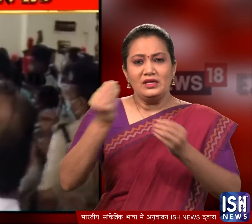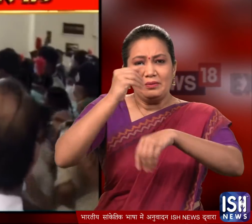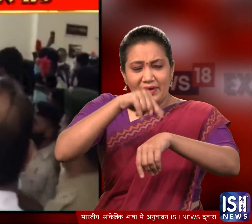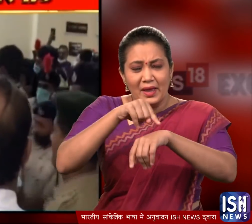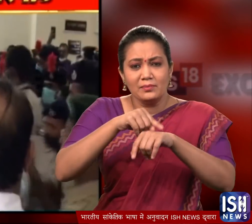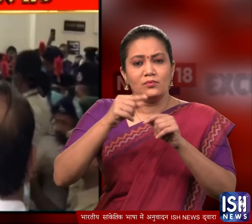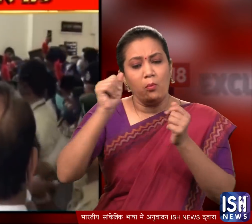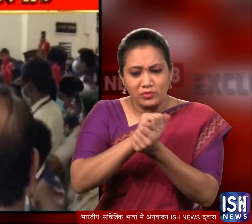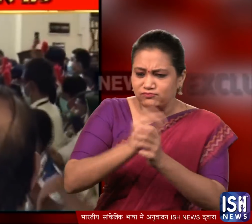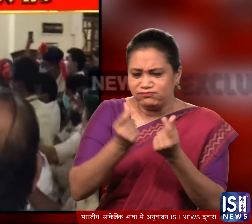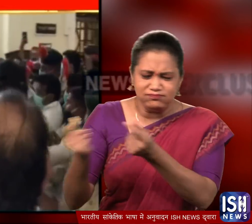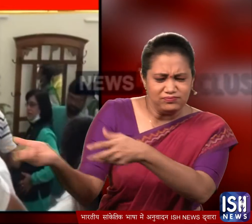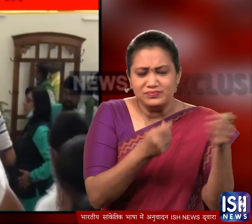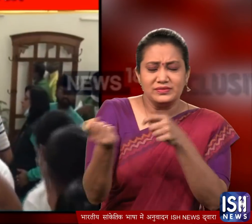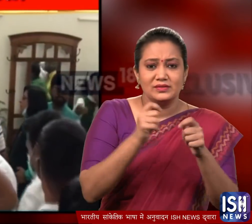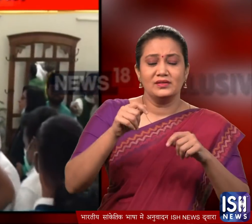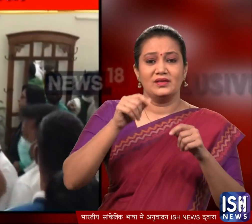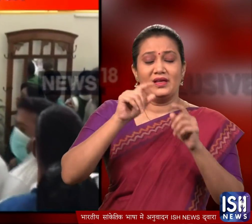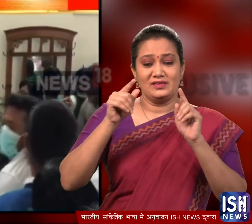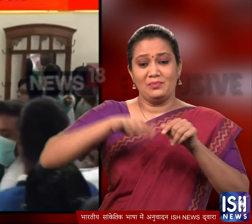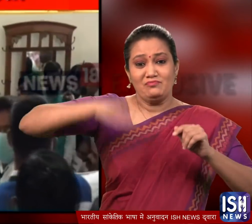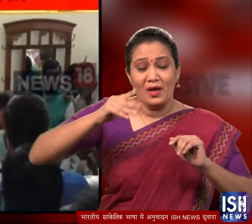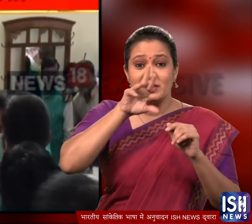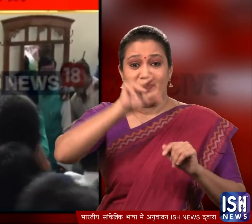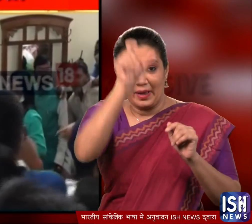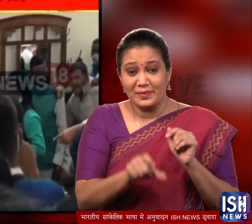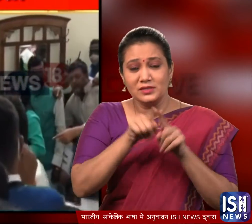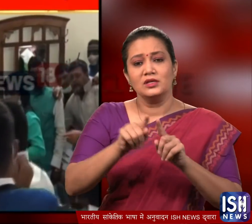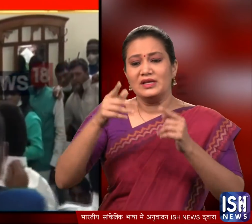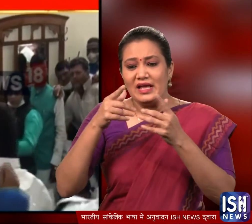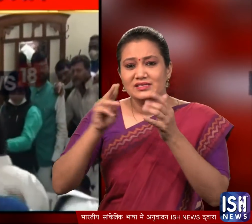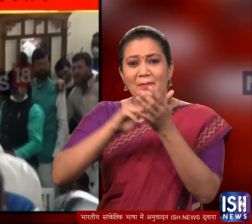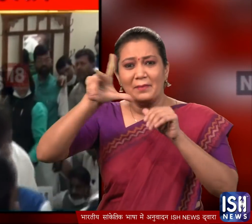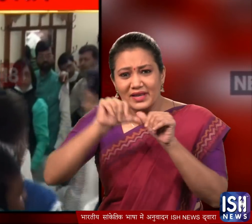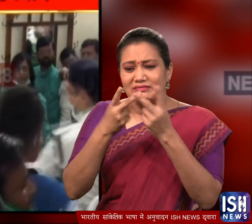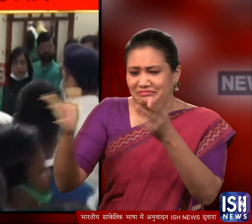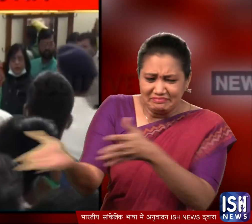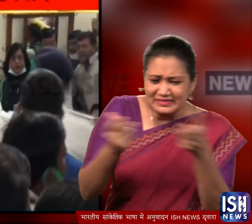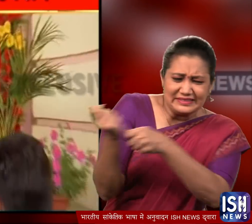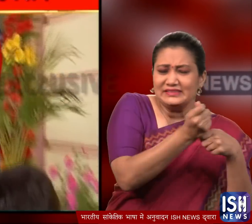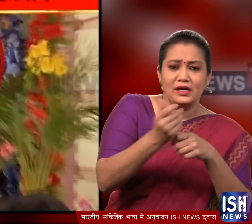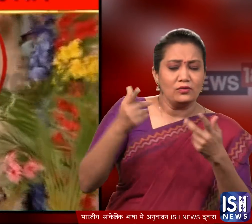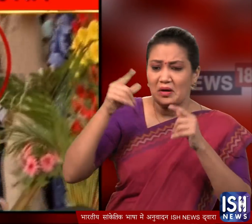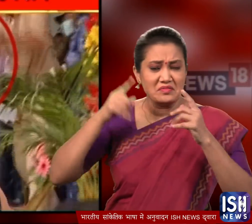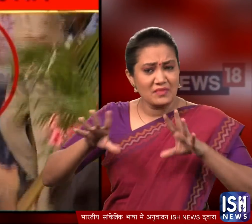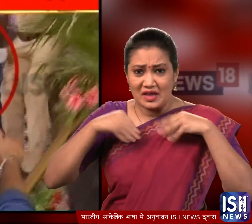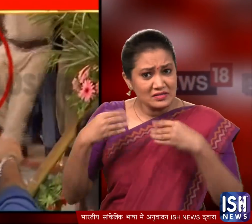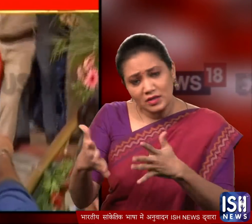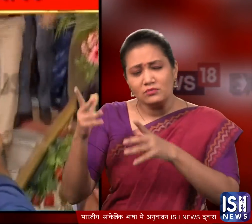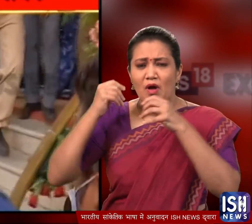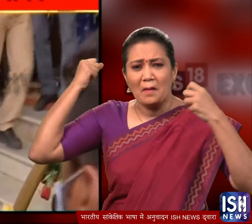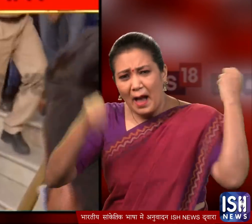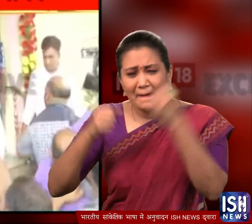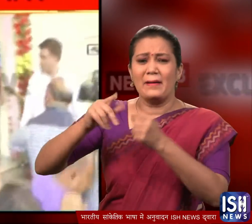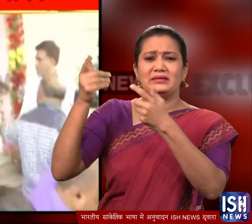थोड़ी ही देर में पुलिस का एक्शन शुरू हो गया। विधानसभा स्पीकर के कमरे के बाहर से विधायकों को हटाने की कोशिश पुलिस ने शुरू कर दी। विधायक नहीं माने तो